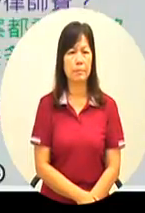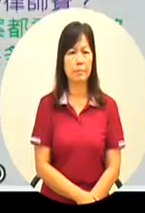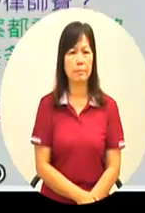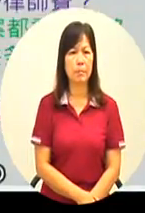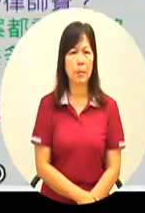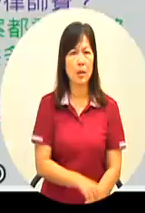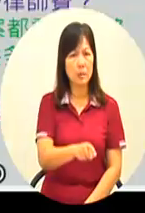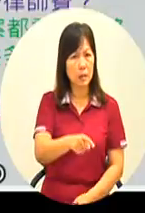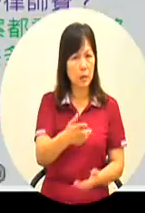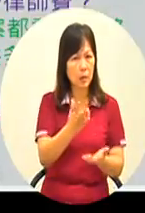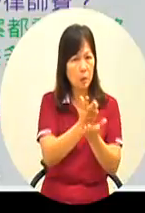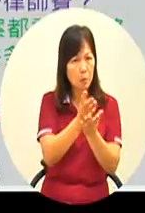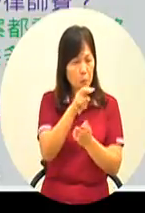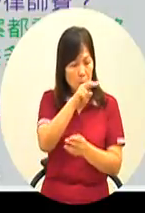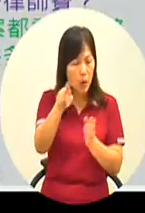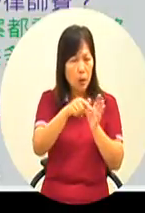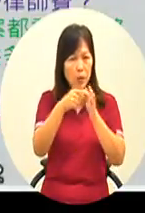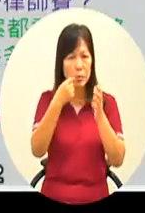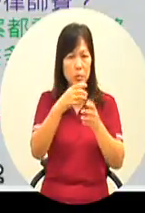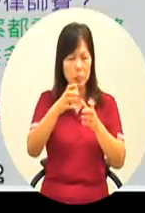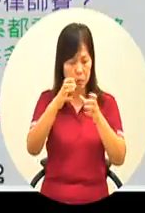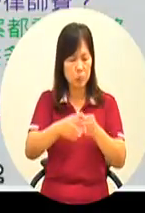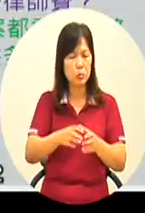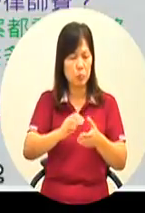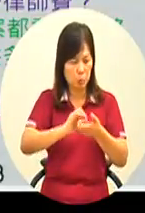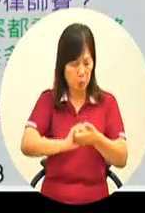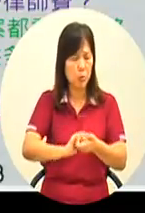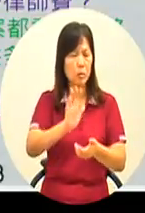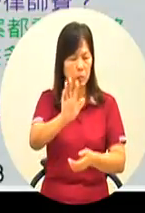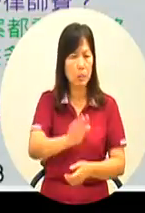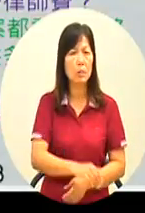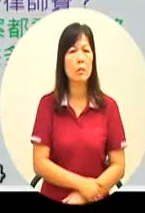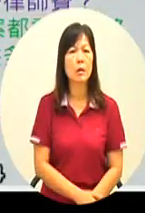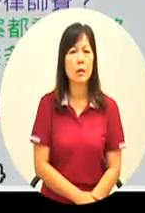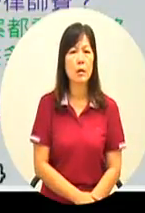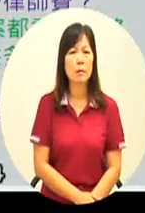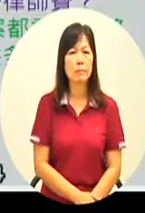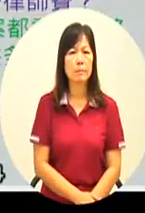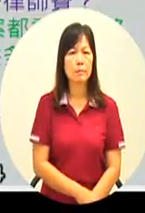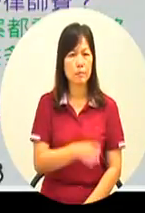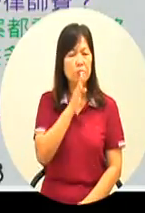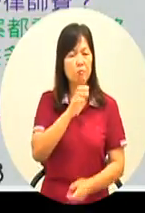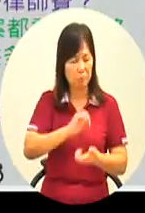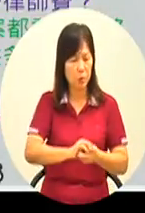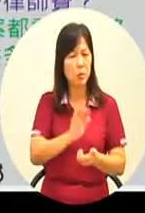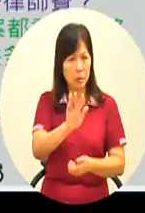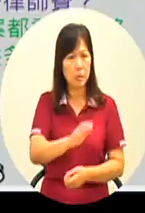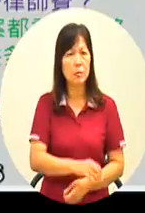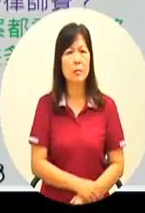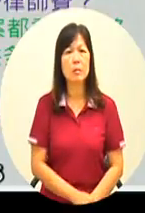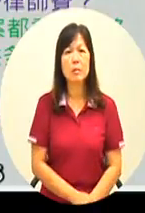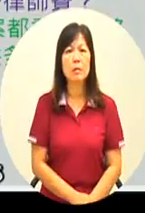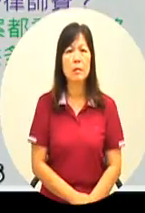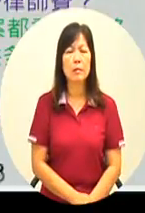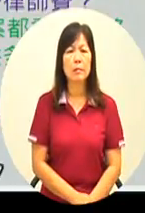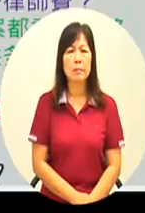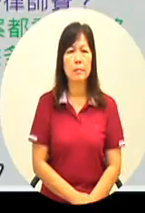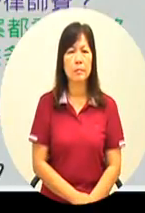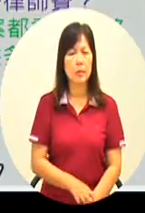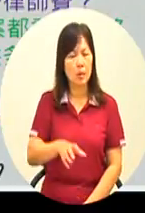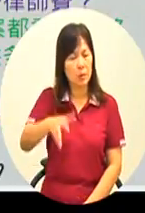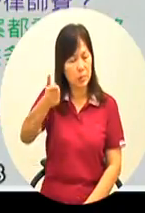这个在上面看起来其实是成立的，是成立的。所以呢，局